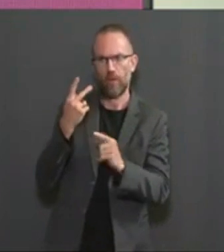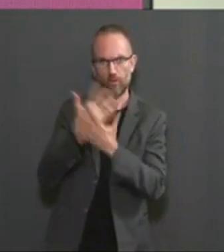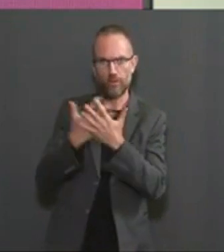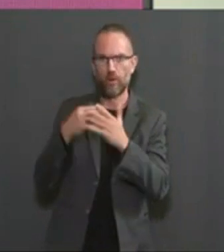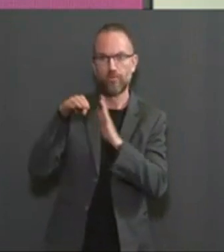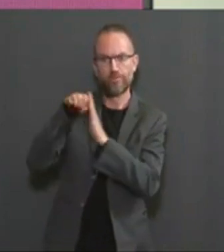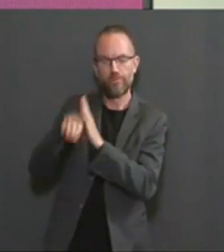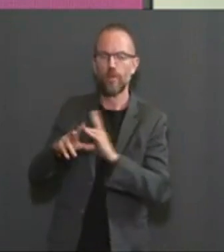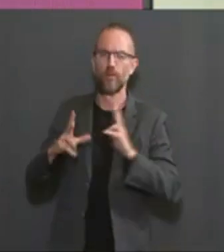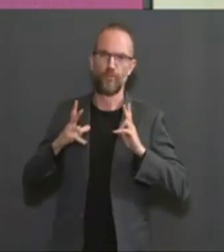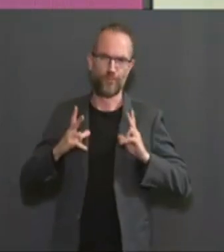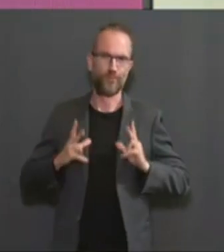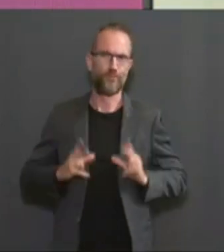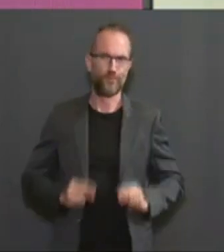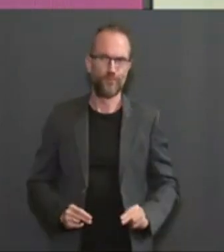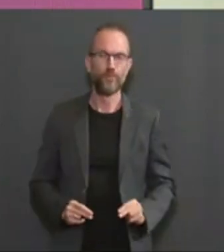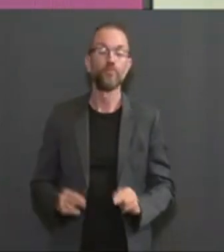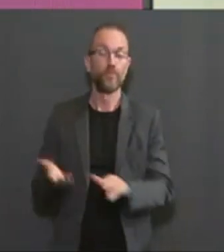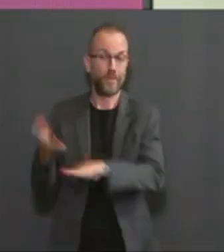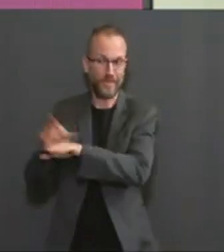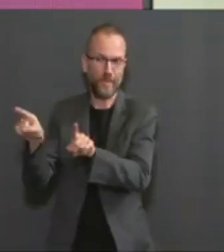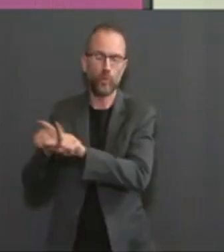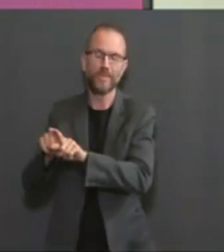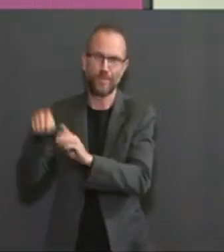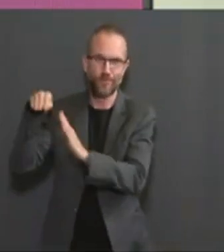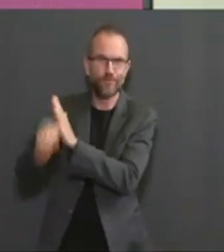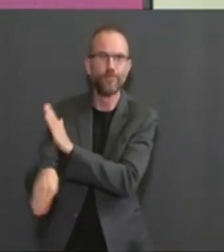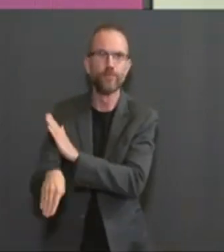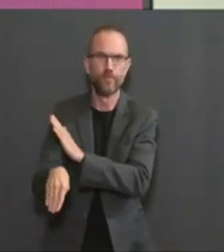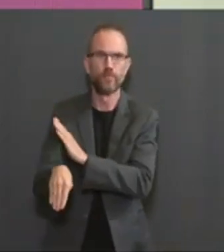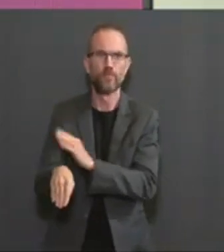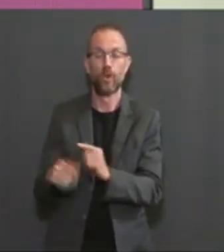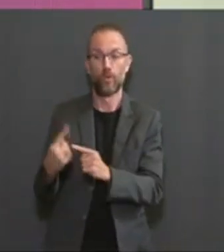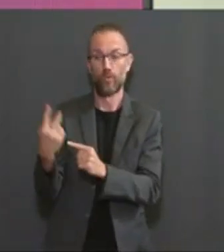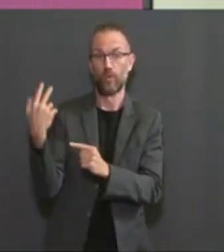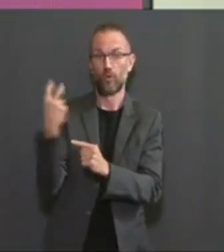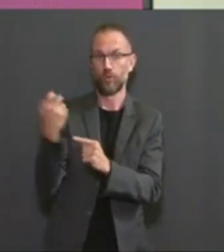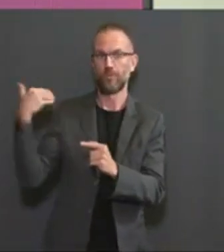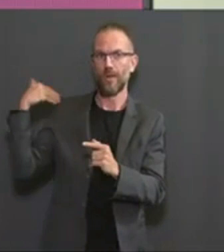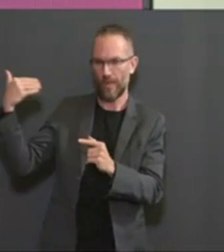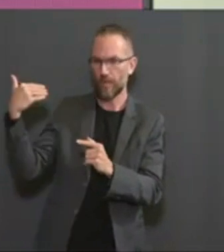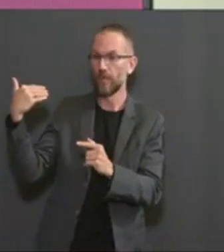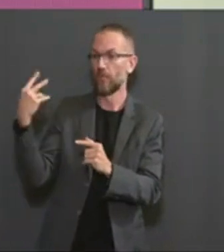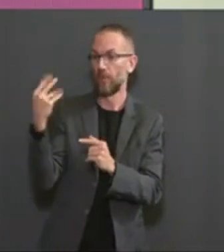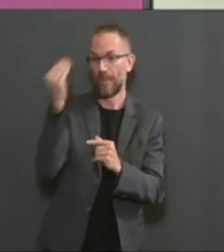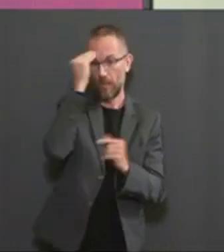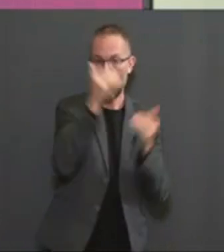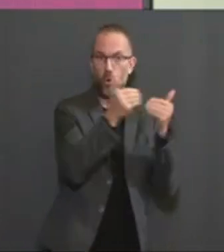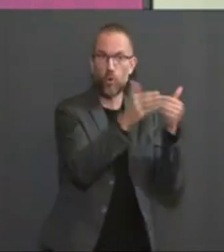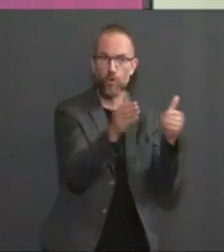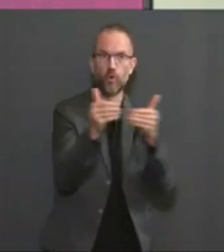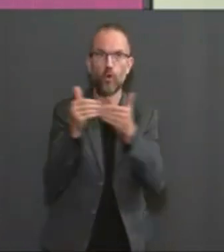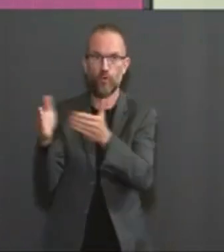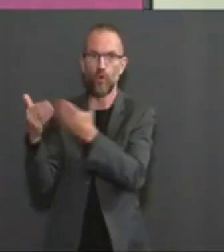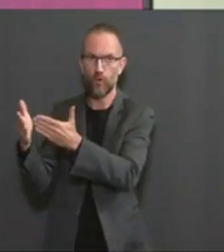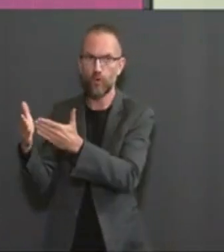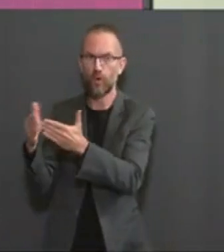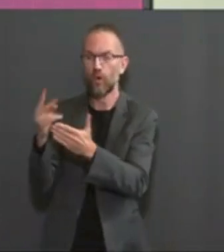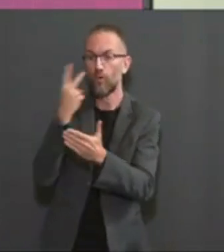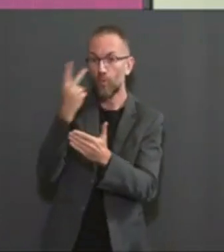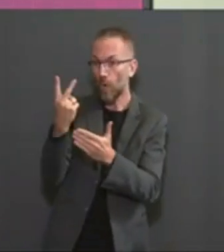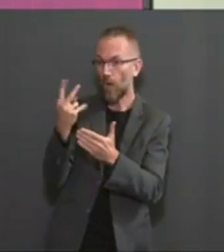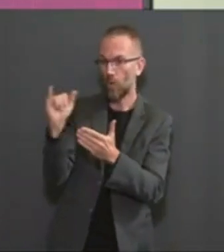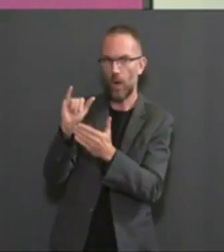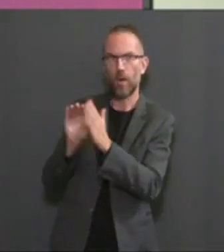de la réouverture des écoles, il y a maintenant pratiquement 2 semaines, n'a pas encore été visible dans les chiffres.